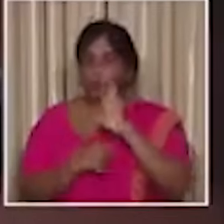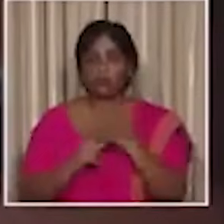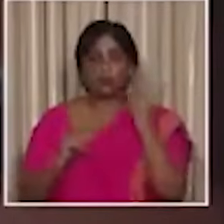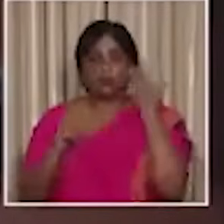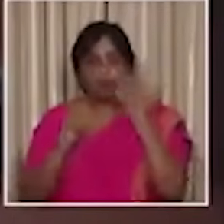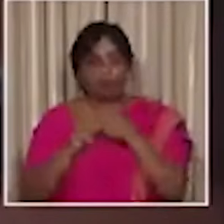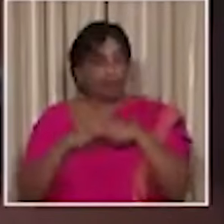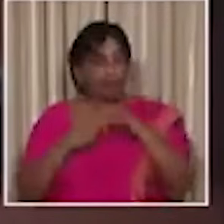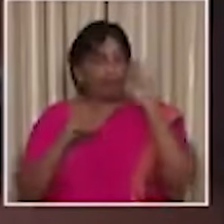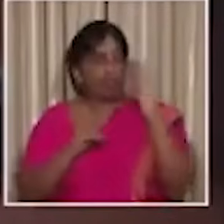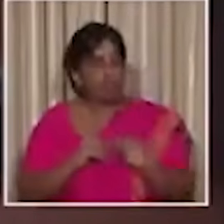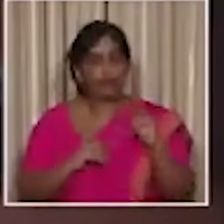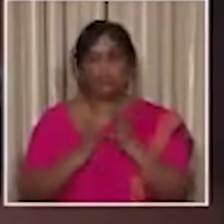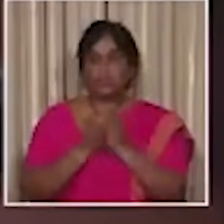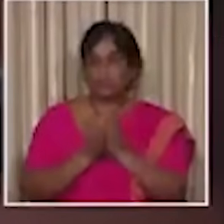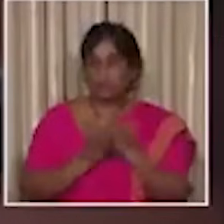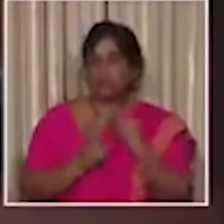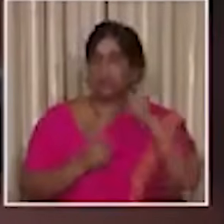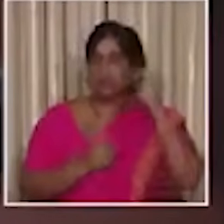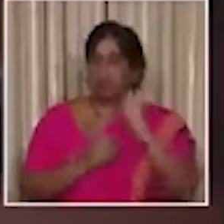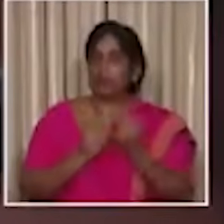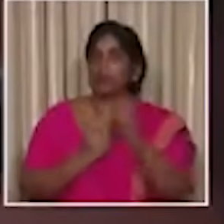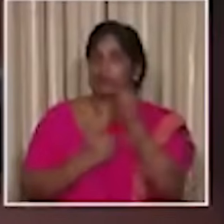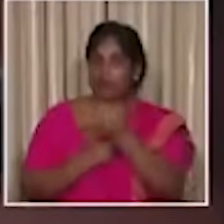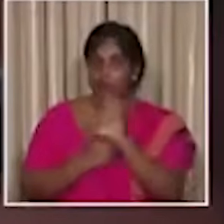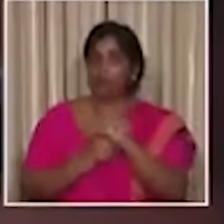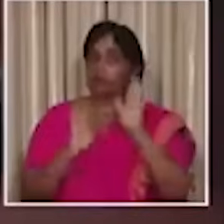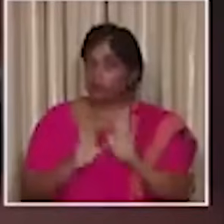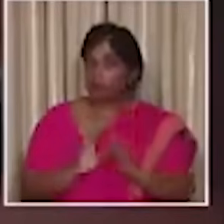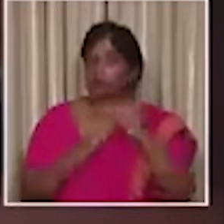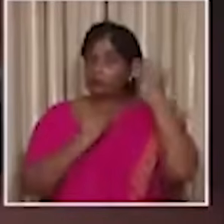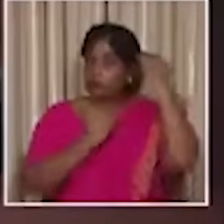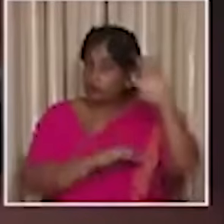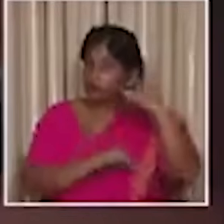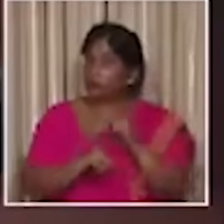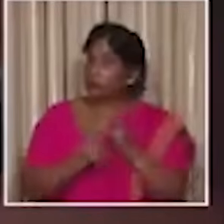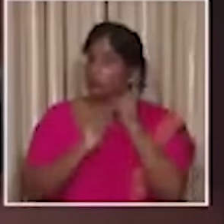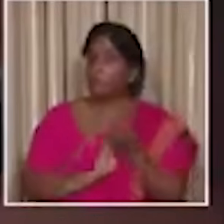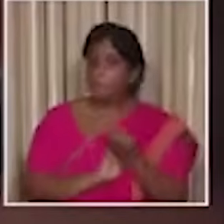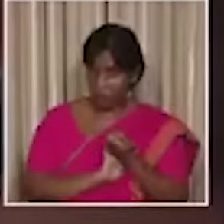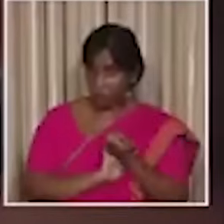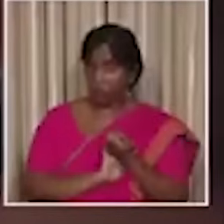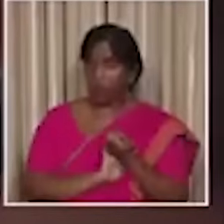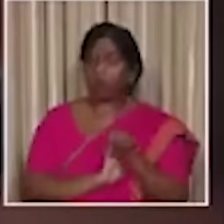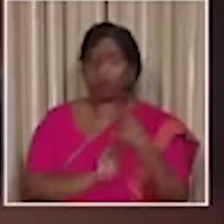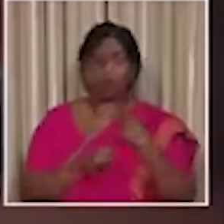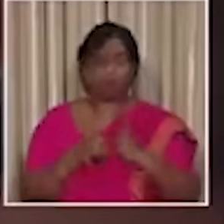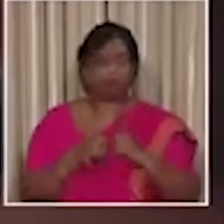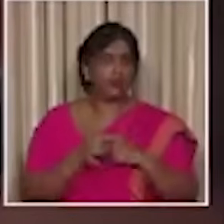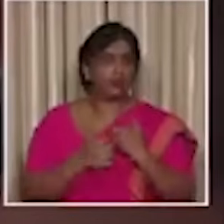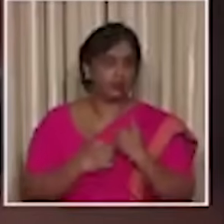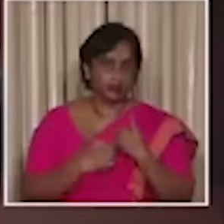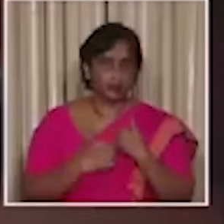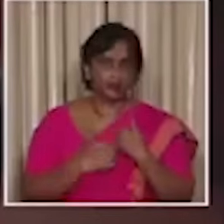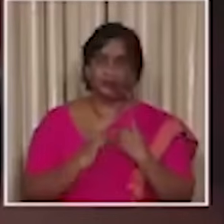du keragan. Ini sape sampata ke eka adu milat api govia atau dini non. Hebat api ekspor keran datu nih milat amade. Eka mage prasne. Ini